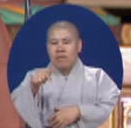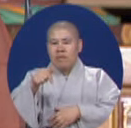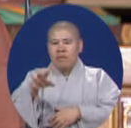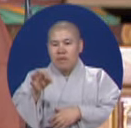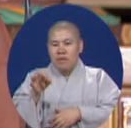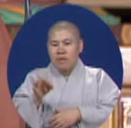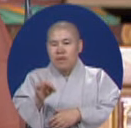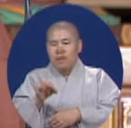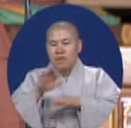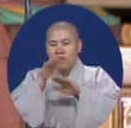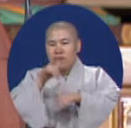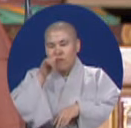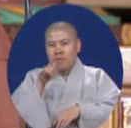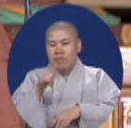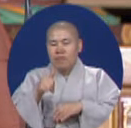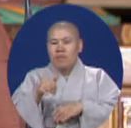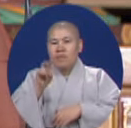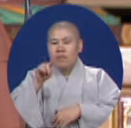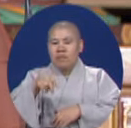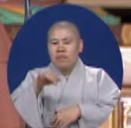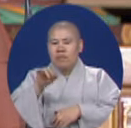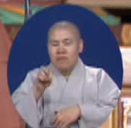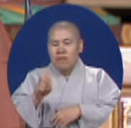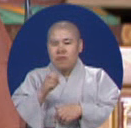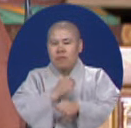것이다. 이게 무심이면 조용이니까요.